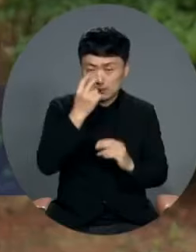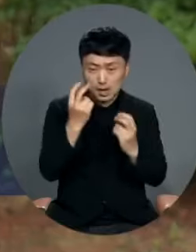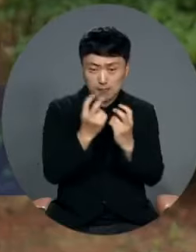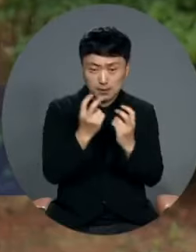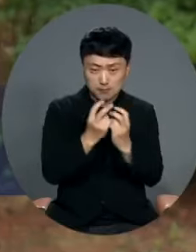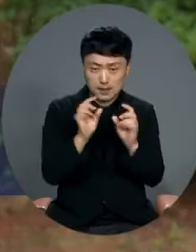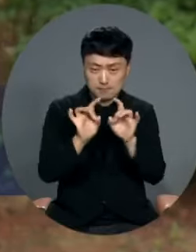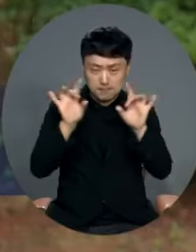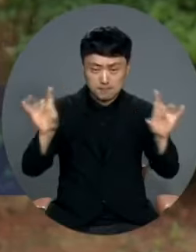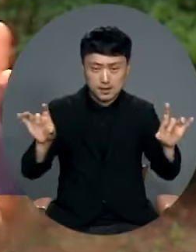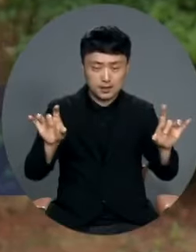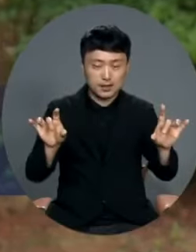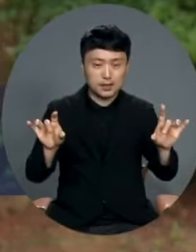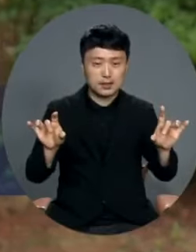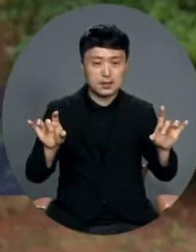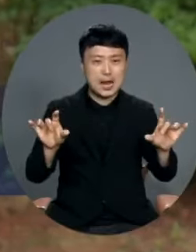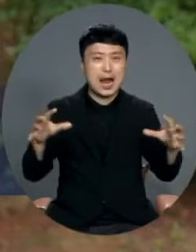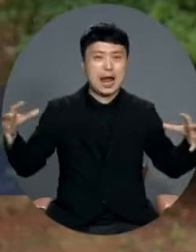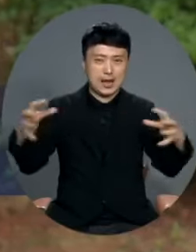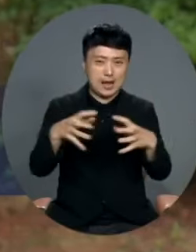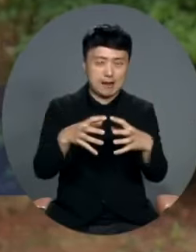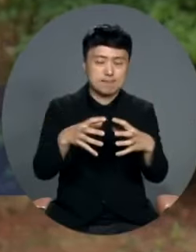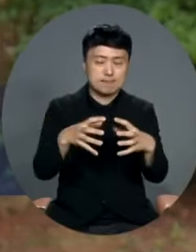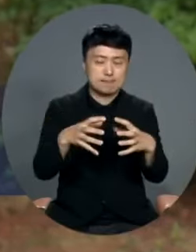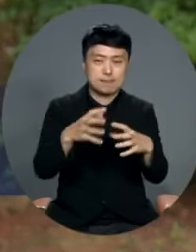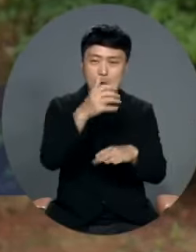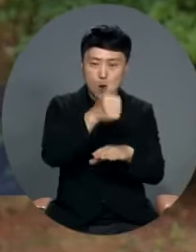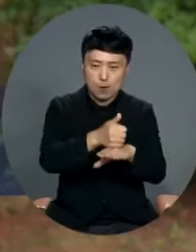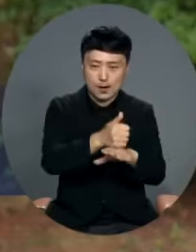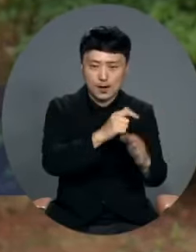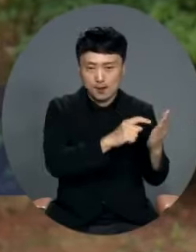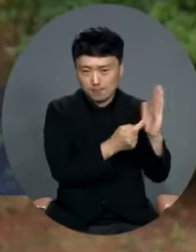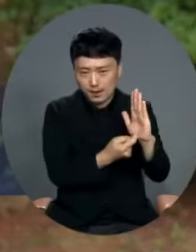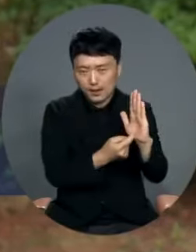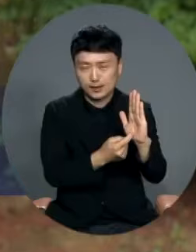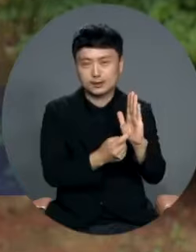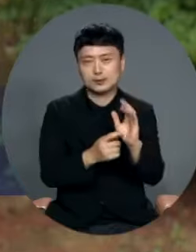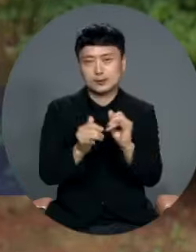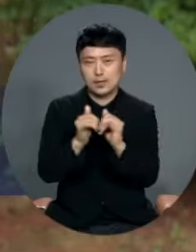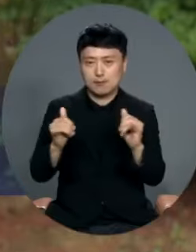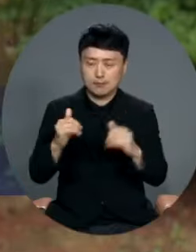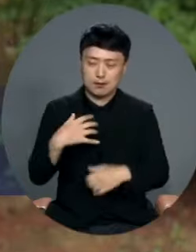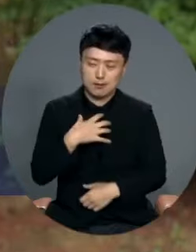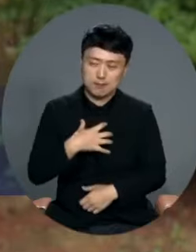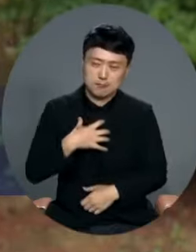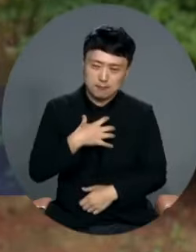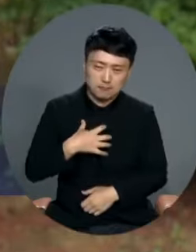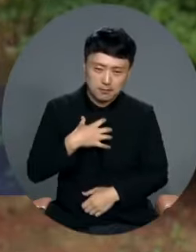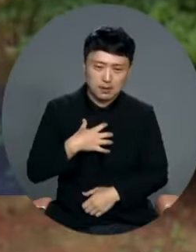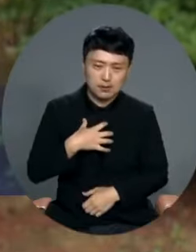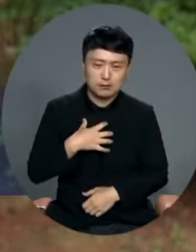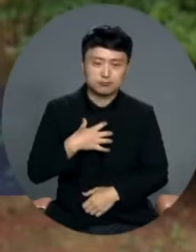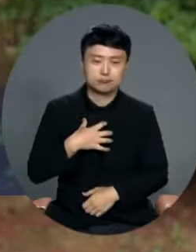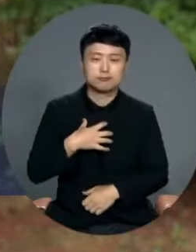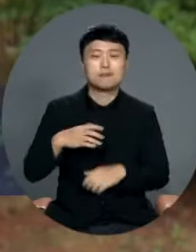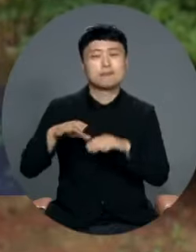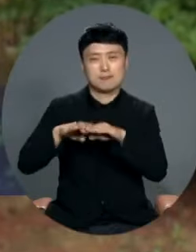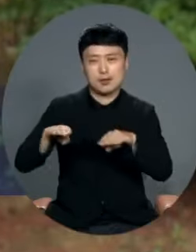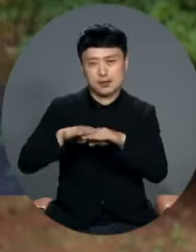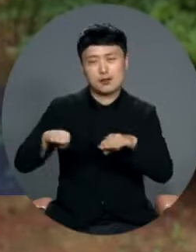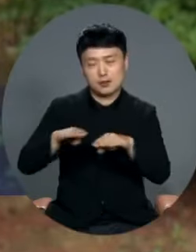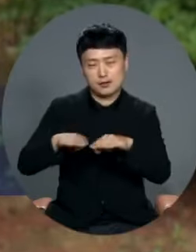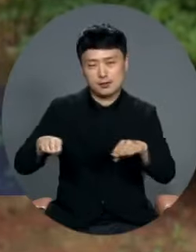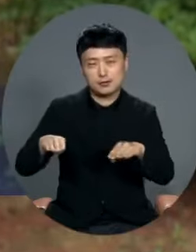각각에서 그 공통된 결과를 가지고 많은 시민의 의혹들을 불식시켜주는